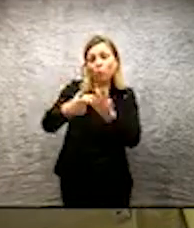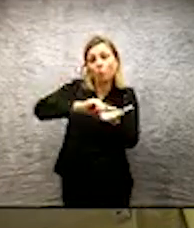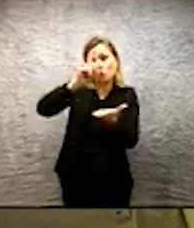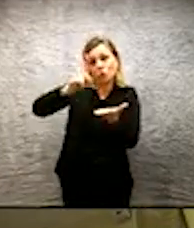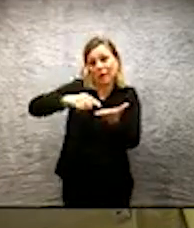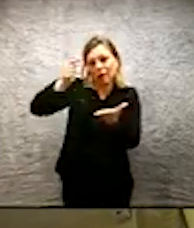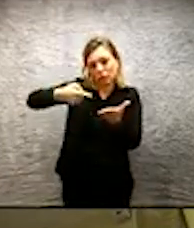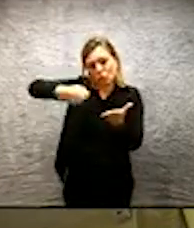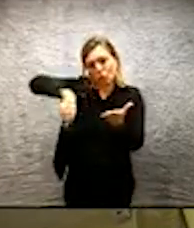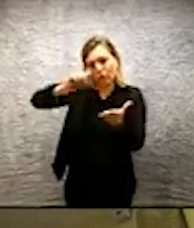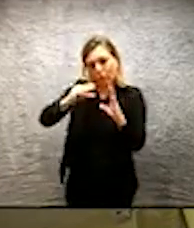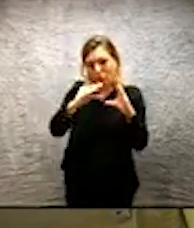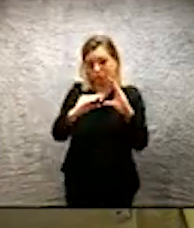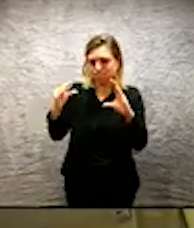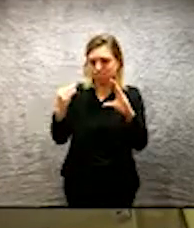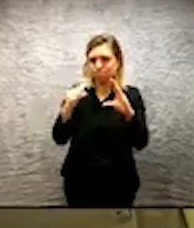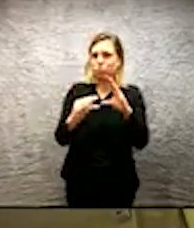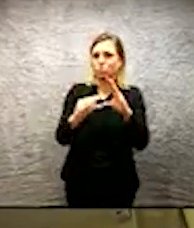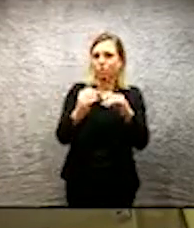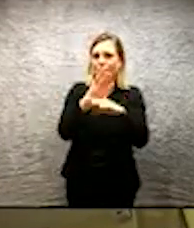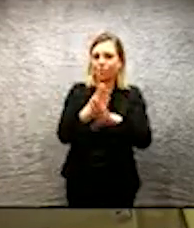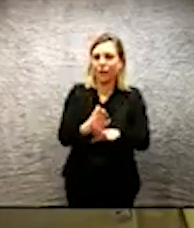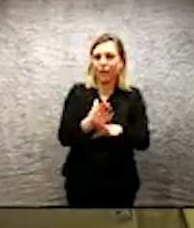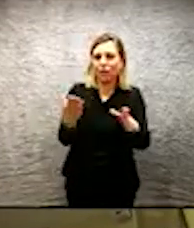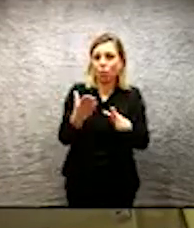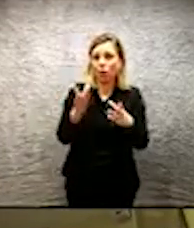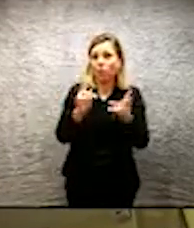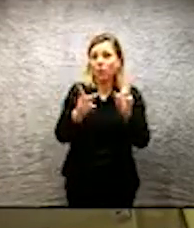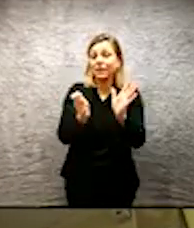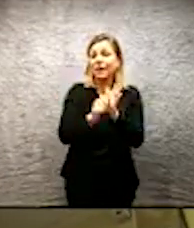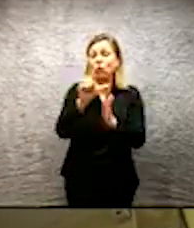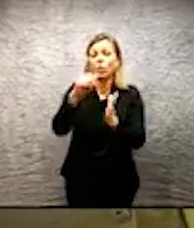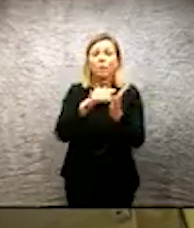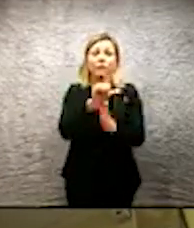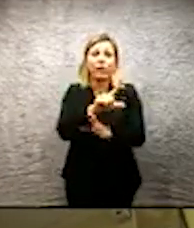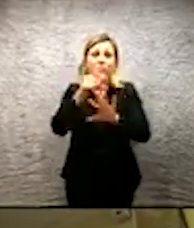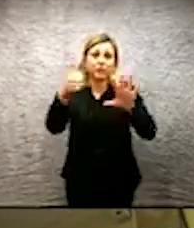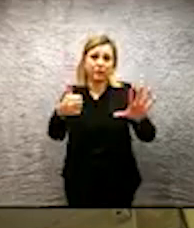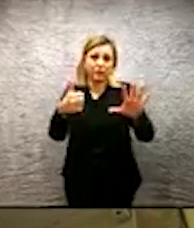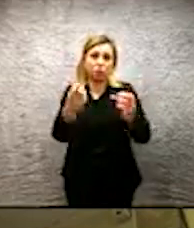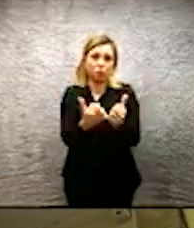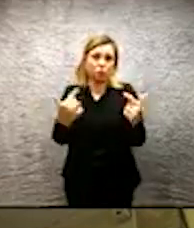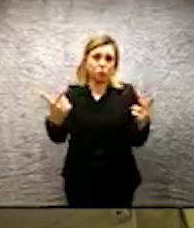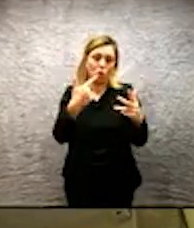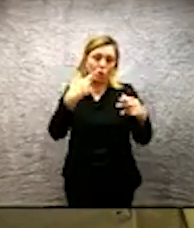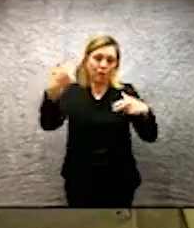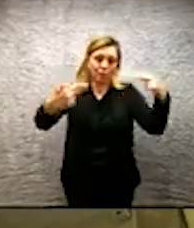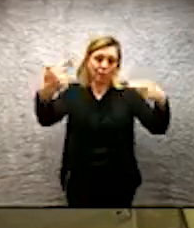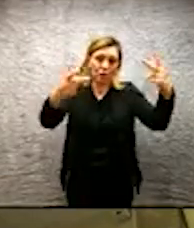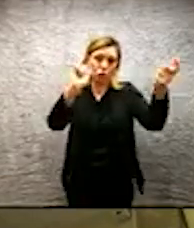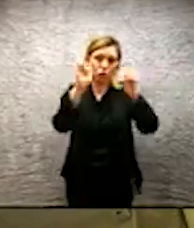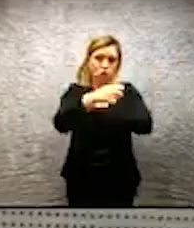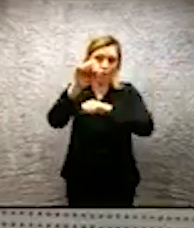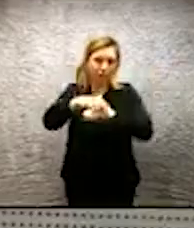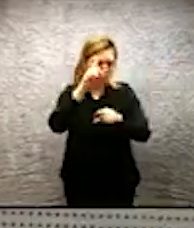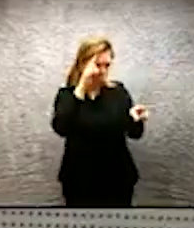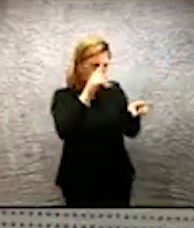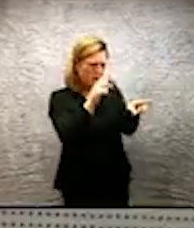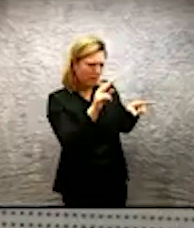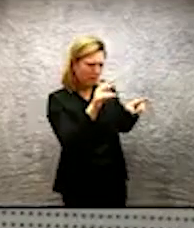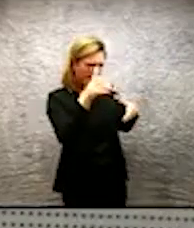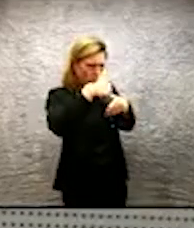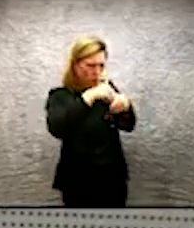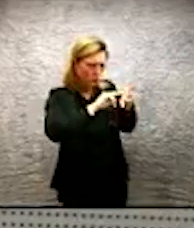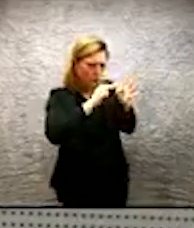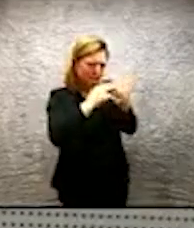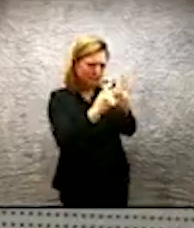mais sans doute un changement de certaines caméras en 2026. D'accord, parce qu'elles n'ont pas tout à fait les mêmes caractéristiques, hein, c'est ça hein. Et puis